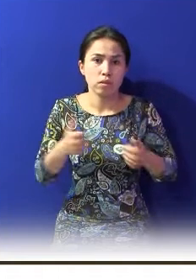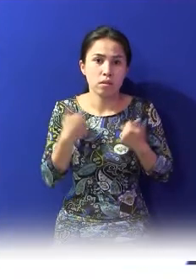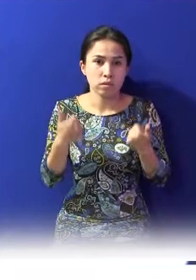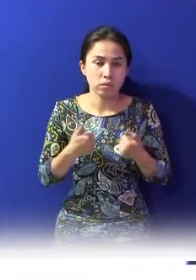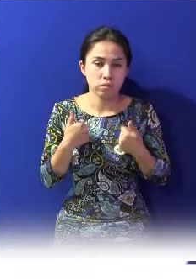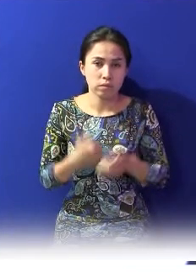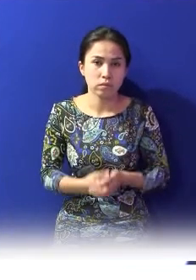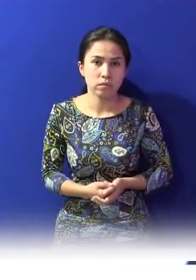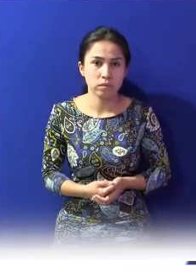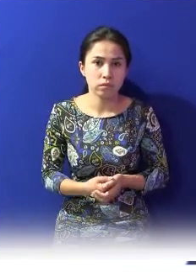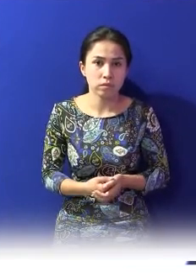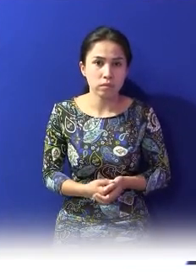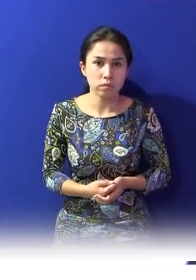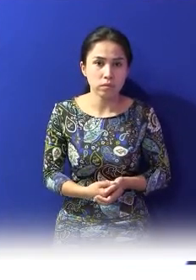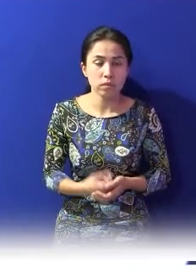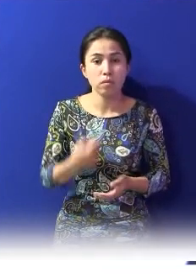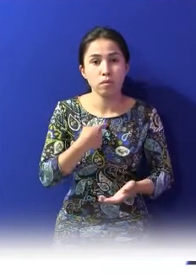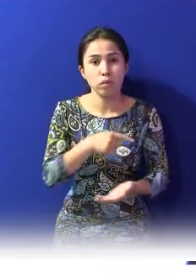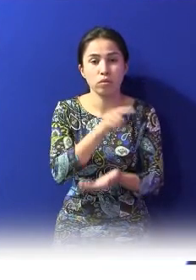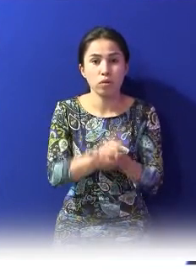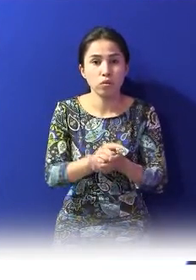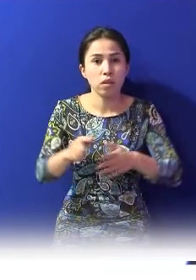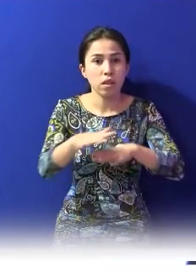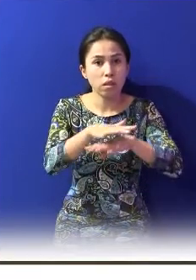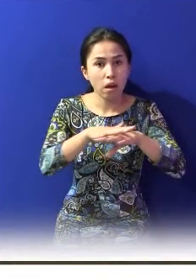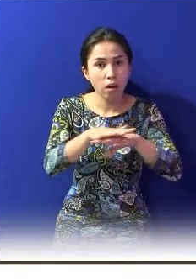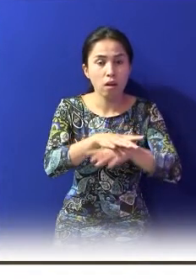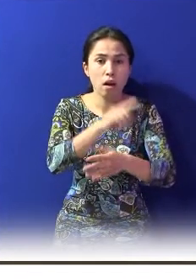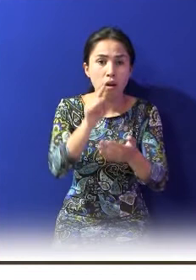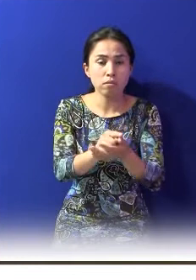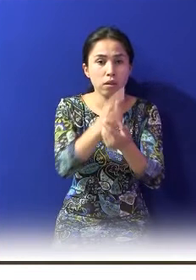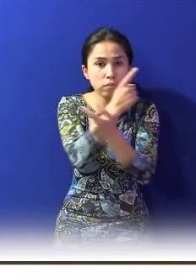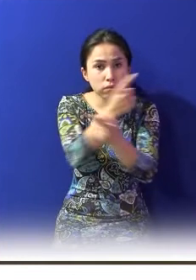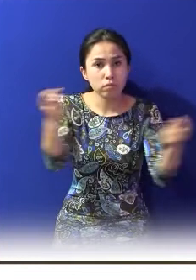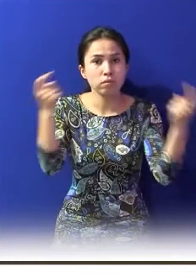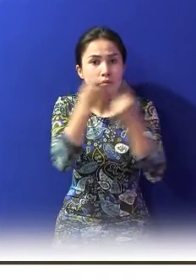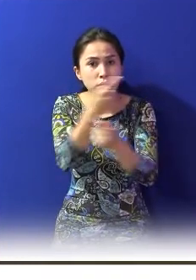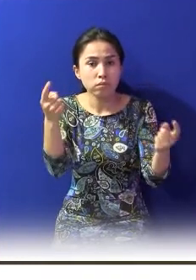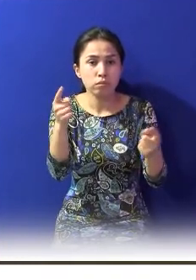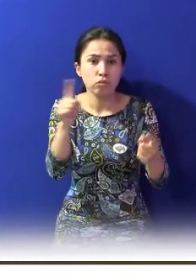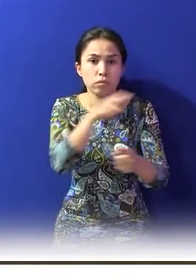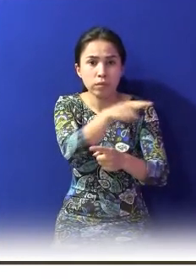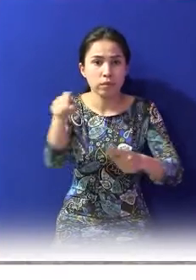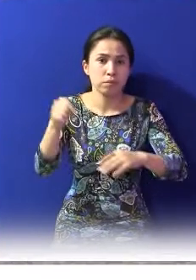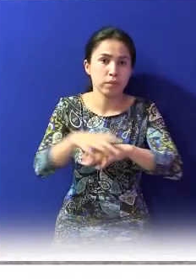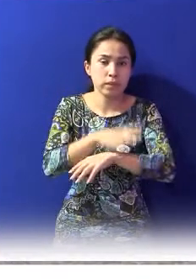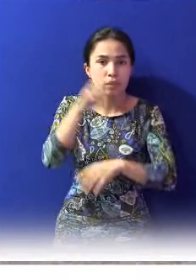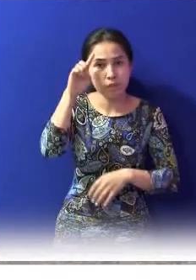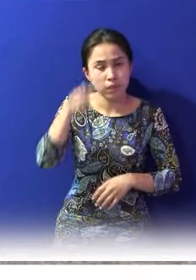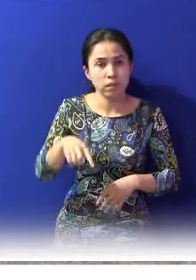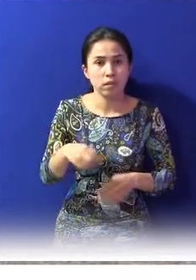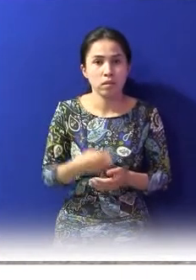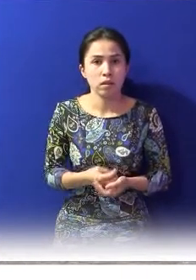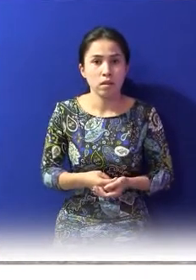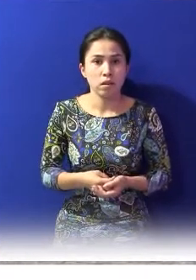соңына дейін аяқталмақ. Ал облыс әкімі мердігер мекеменің қызметін сынға алып, жұмыс барысын бақылауда ұстау керектігін жеткізді. Кәсіпкерлер